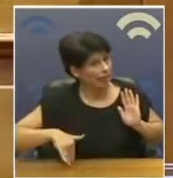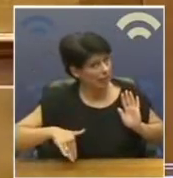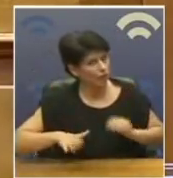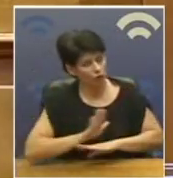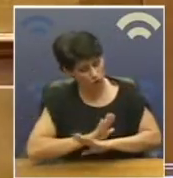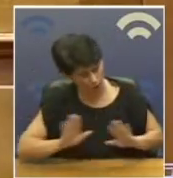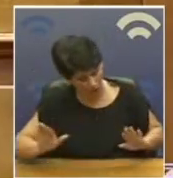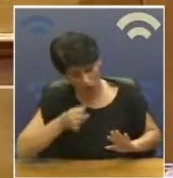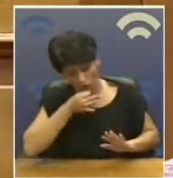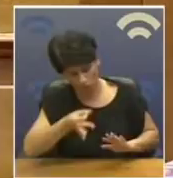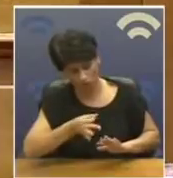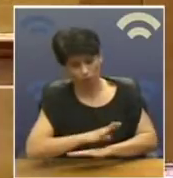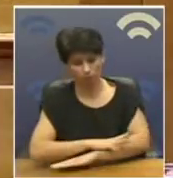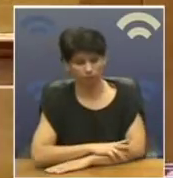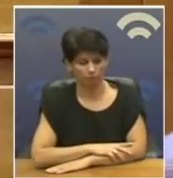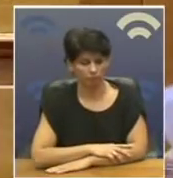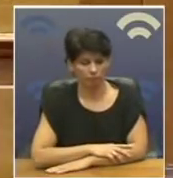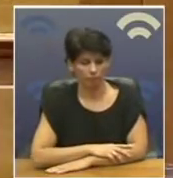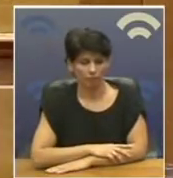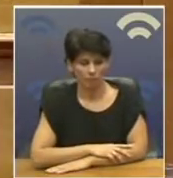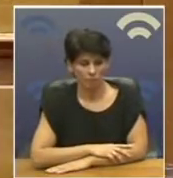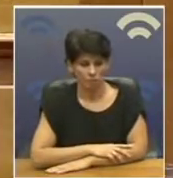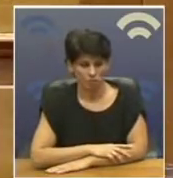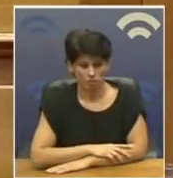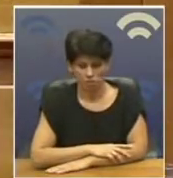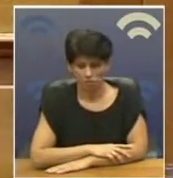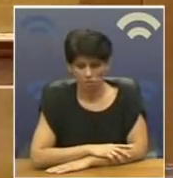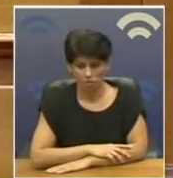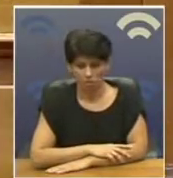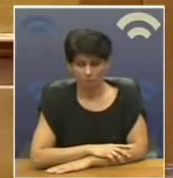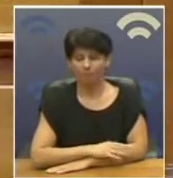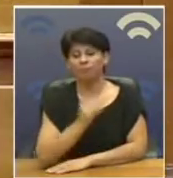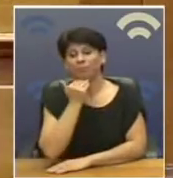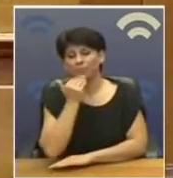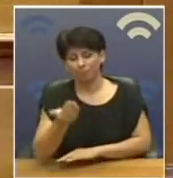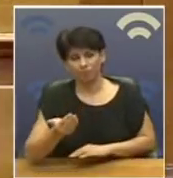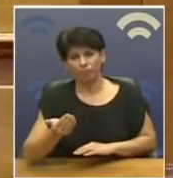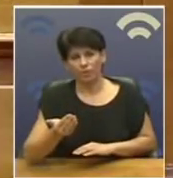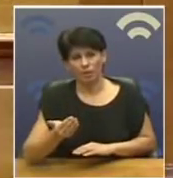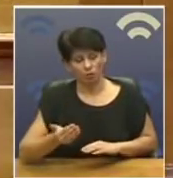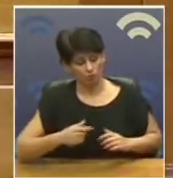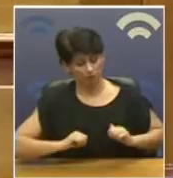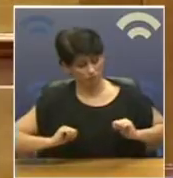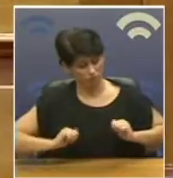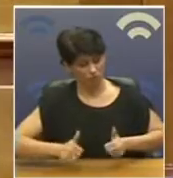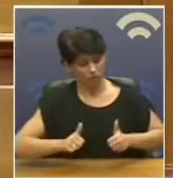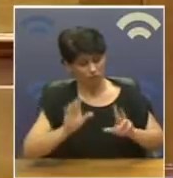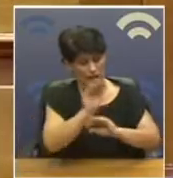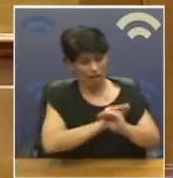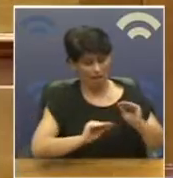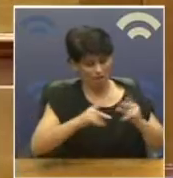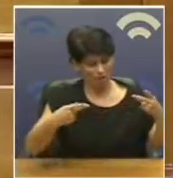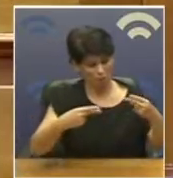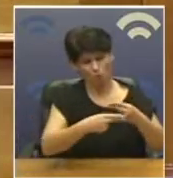Είπατε ότι δεν θα μπορούμε να οδηγηθούμε σε γενναίες αναδιαρθρώσεις αν δεν